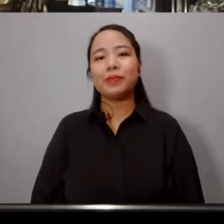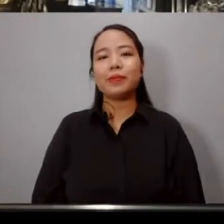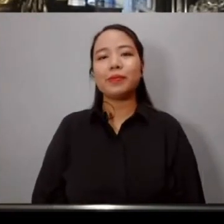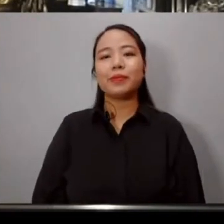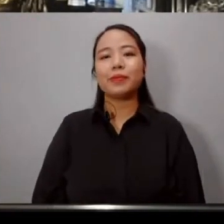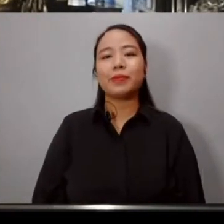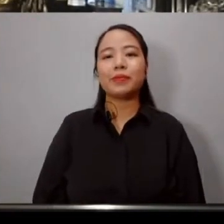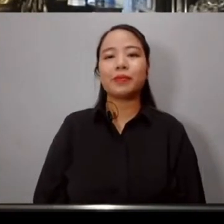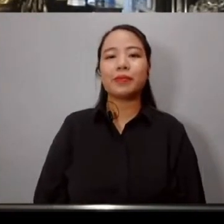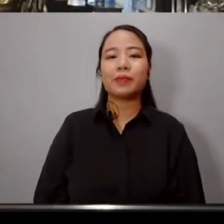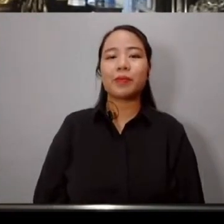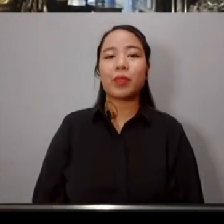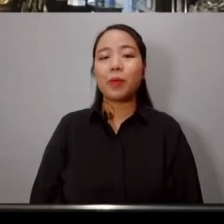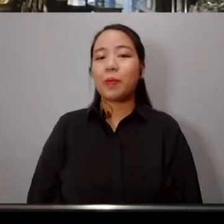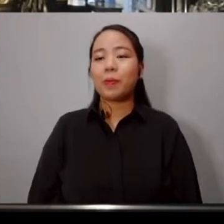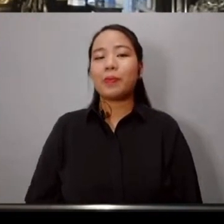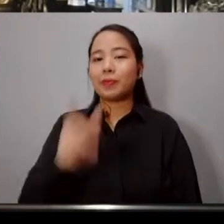kapurihan,